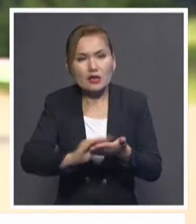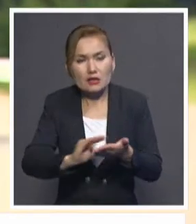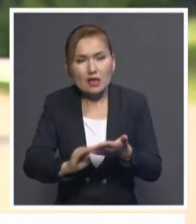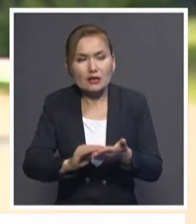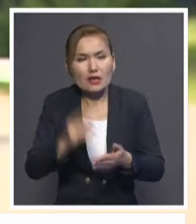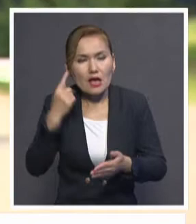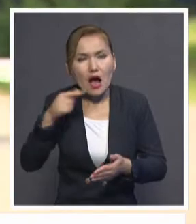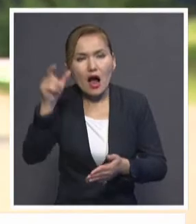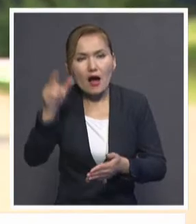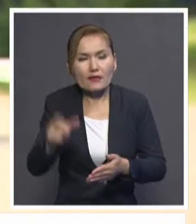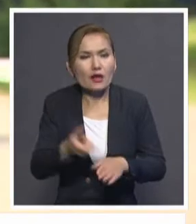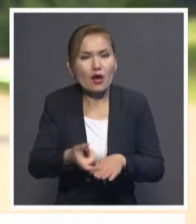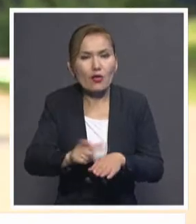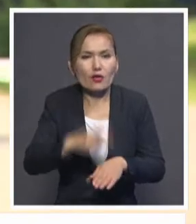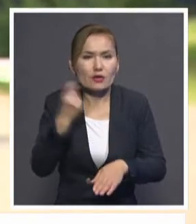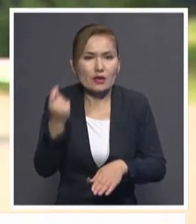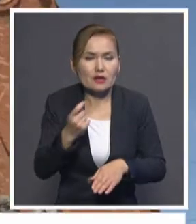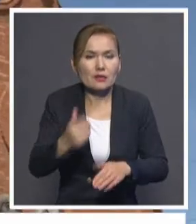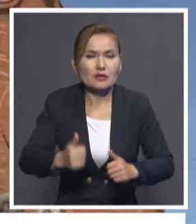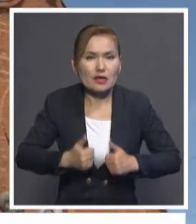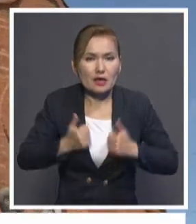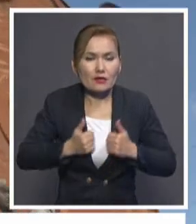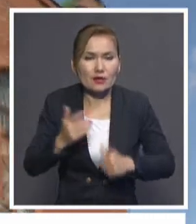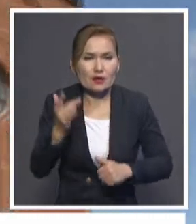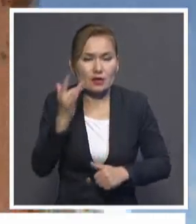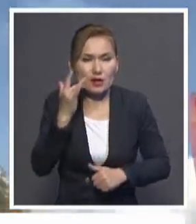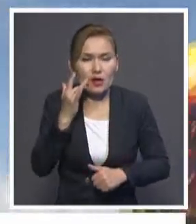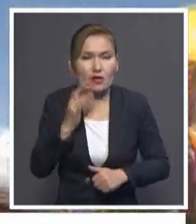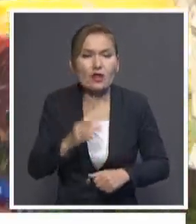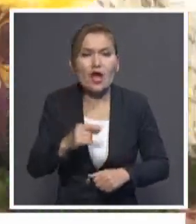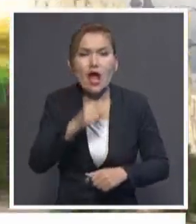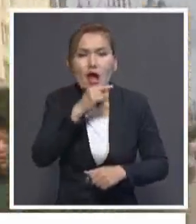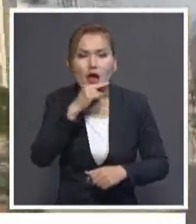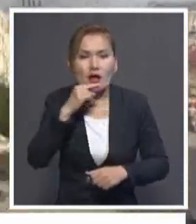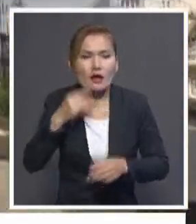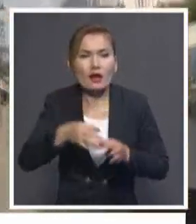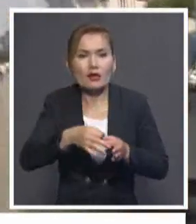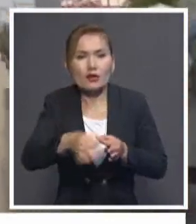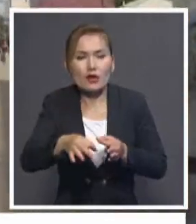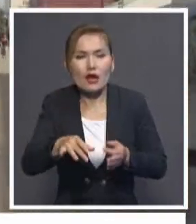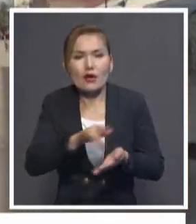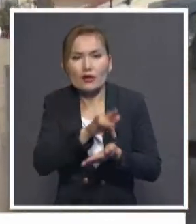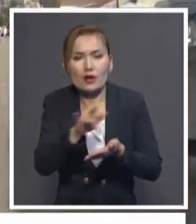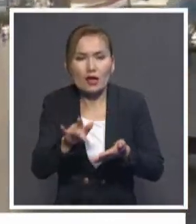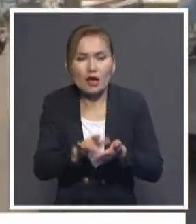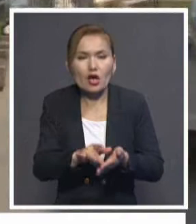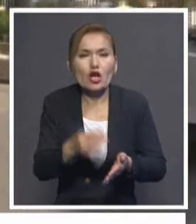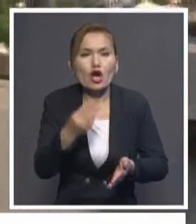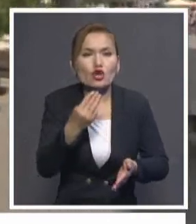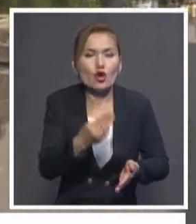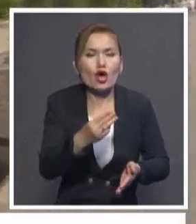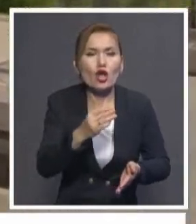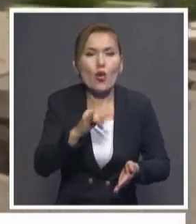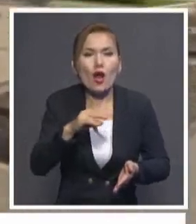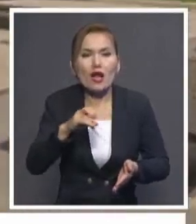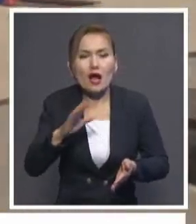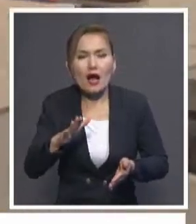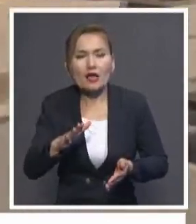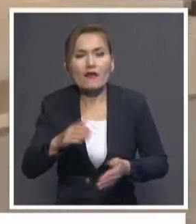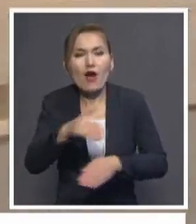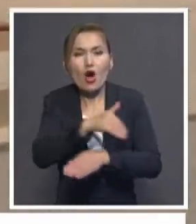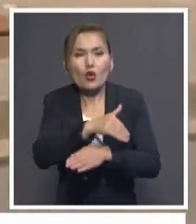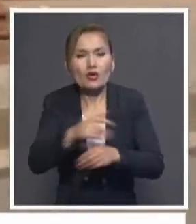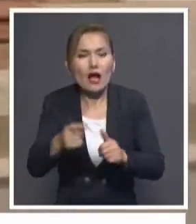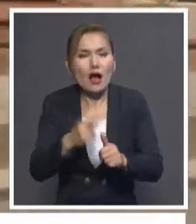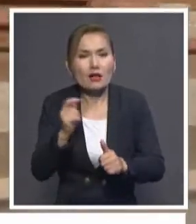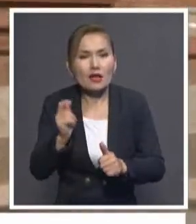аз. Десе де барымызды салып жатырмыз. Омбыдағы орталық көшелердің біріне Шоқан Уәлихановтың есімі берілген. Тіпті осы көшенің